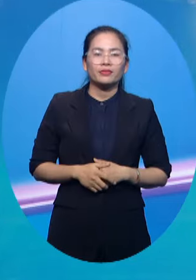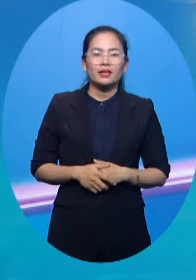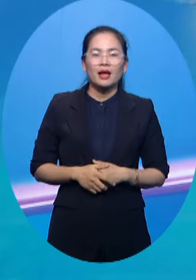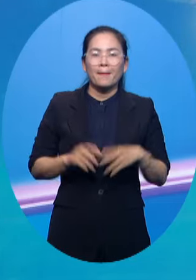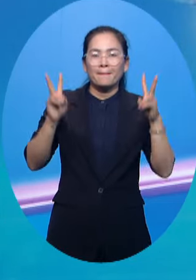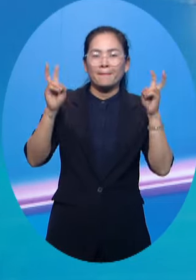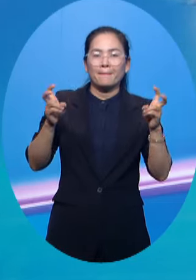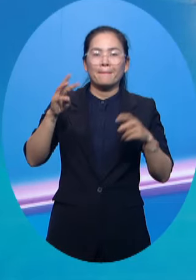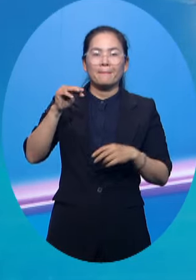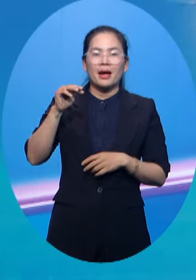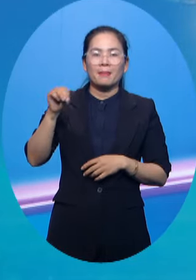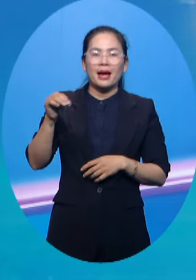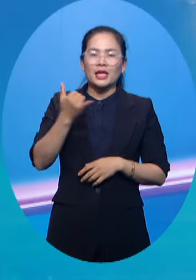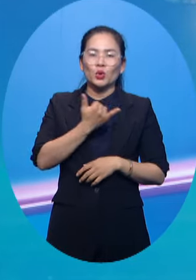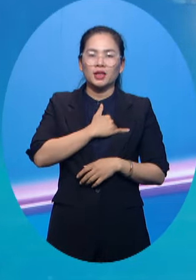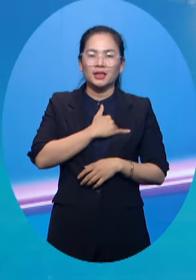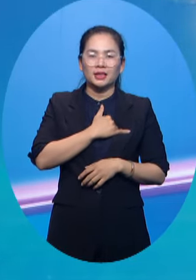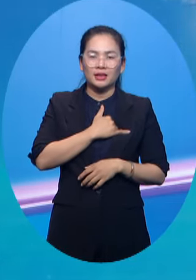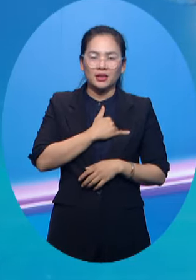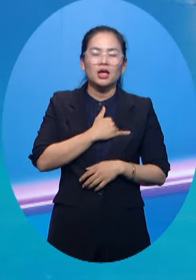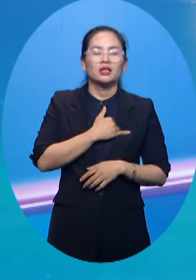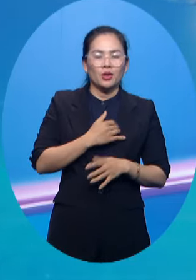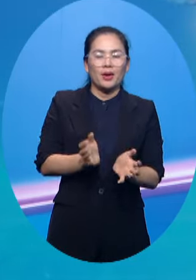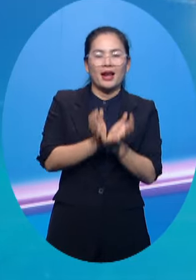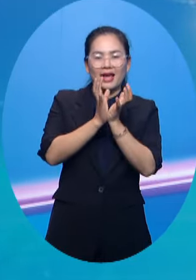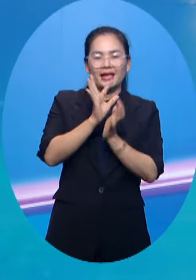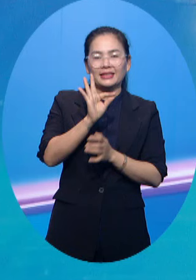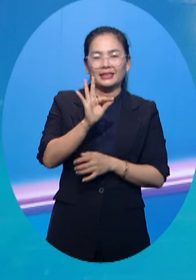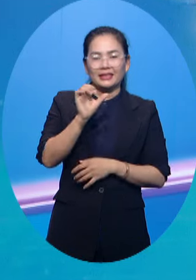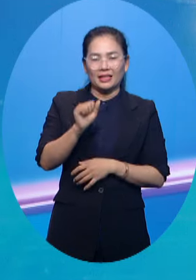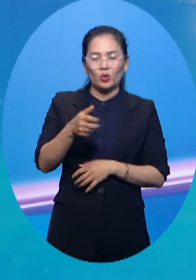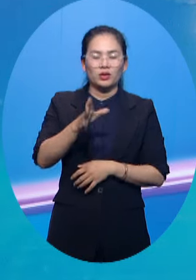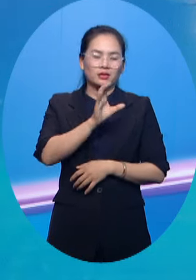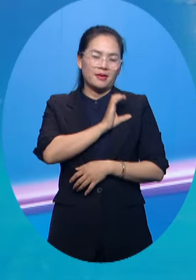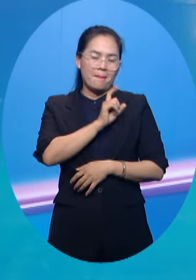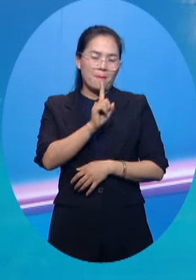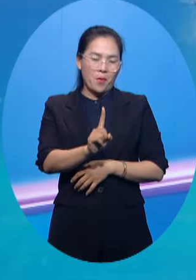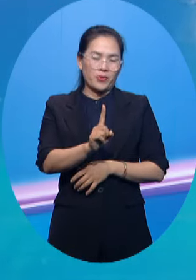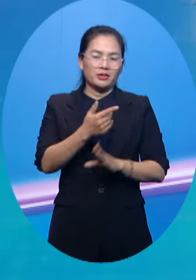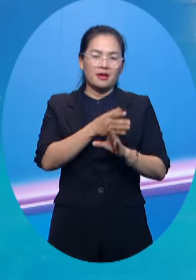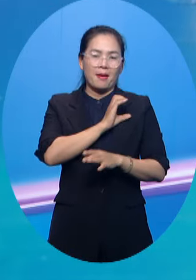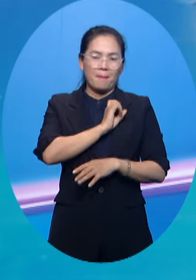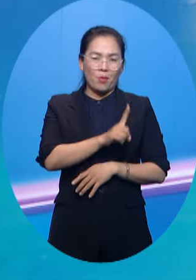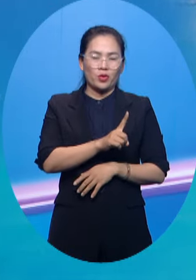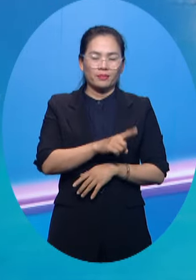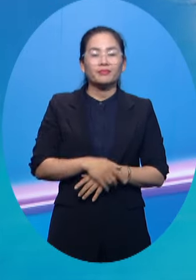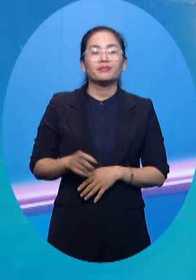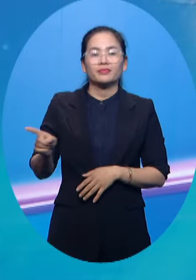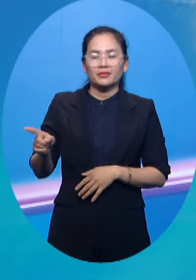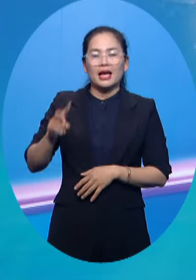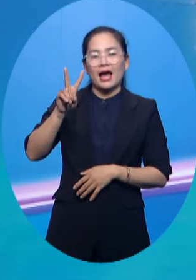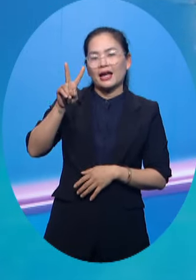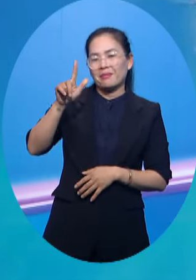Ban Mai yêu thương là chủ đề của lễ tri ân dành cho học sinh lớp 5 trường tiểu học Nguyễn Bỉnh Khiêm, quận 1, thành phố Hồ Chí Minh. 270 em học sinh niên